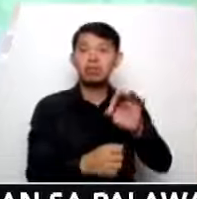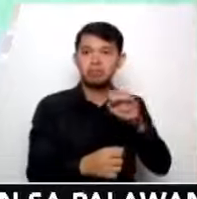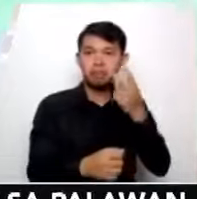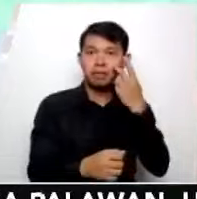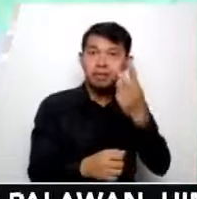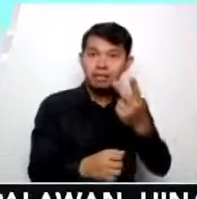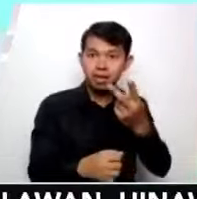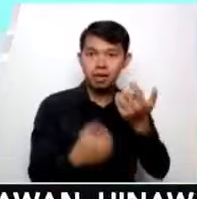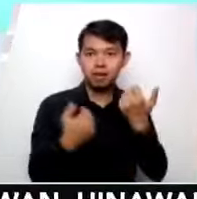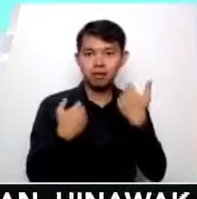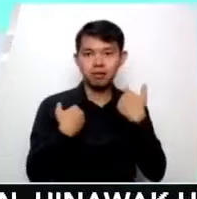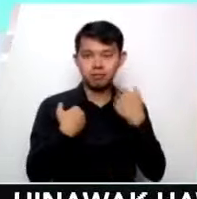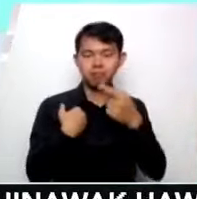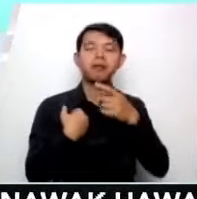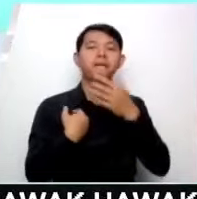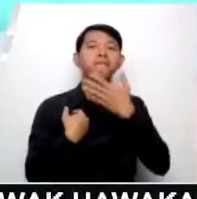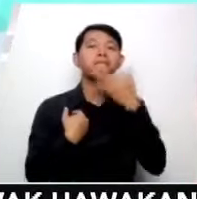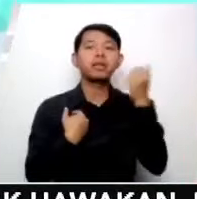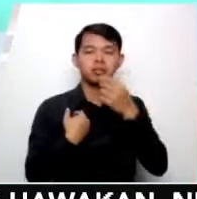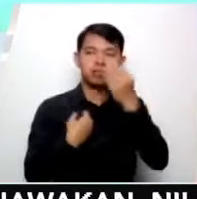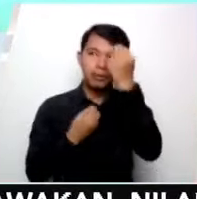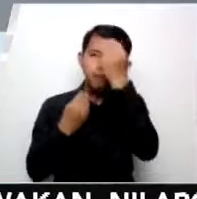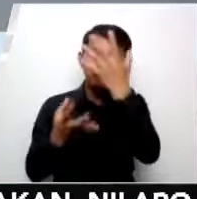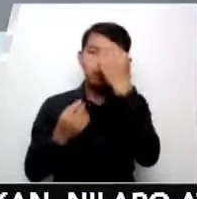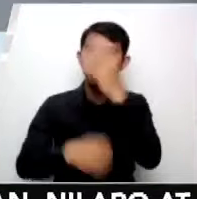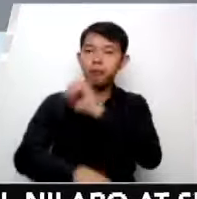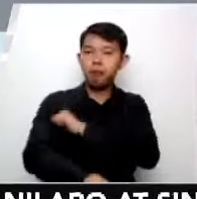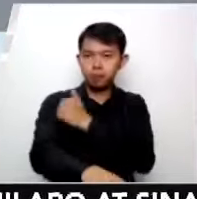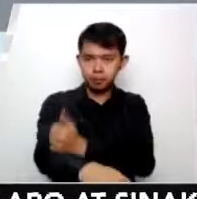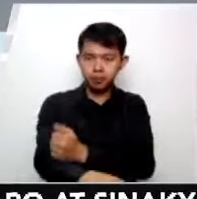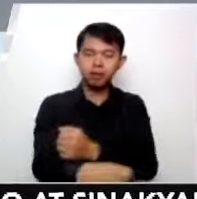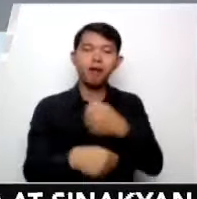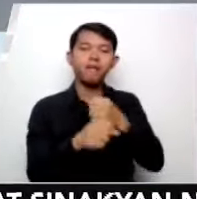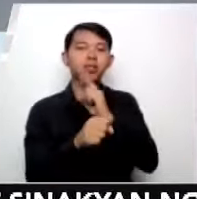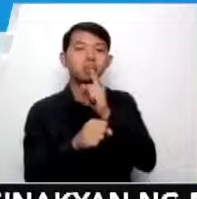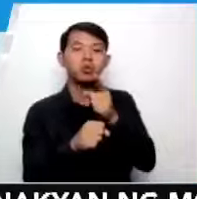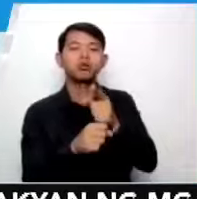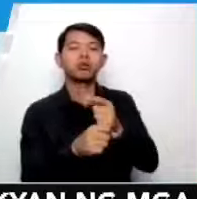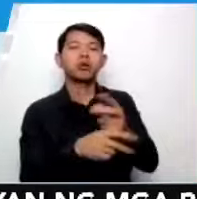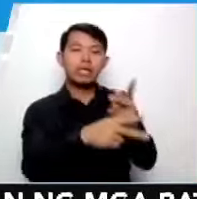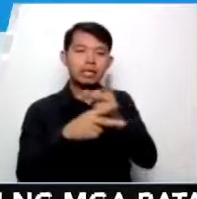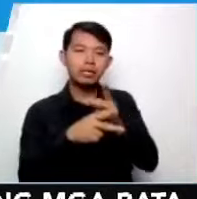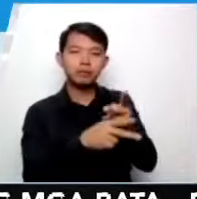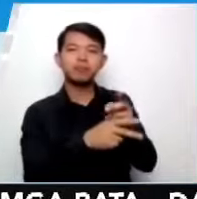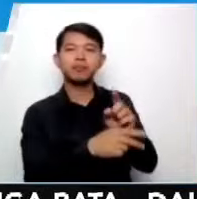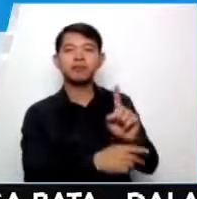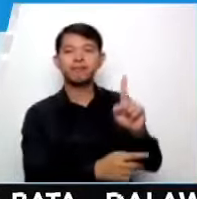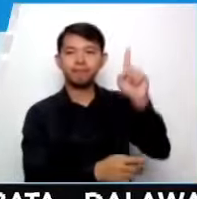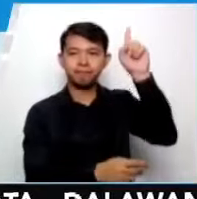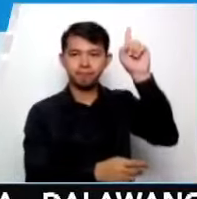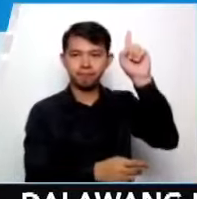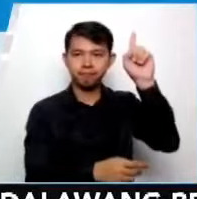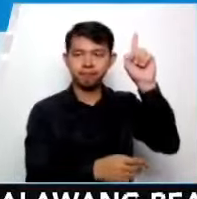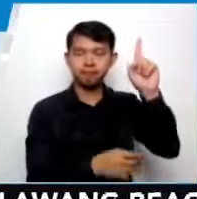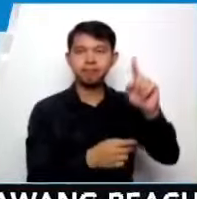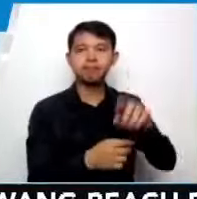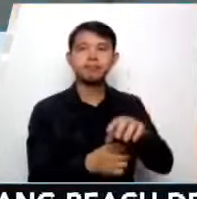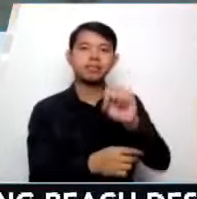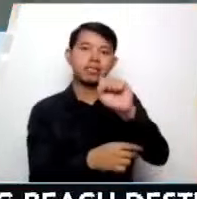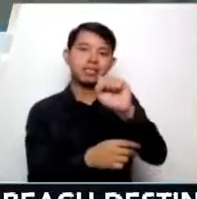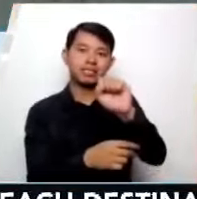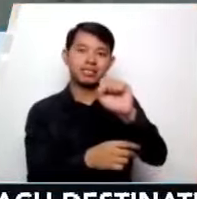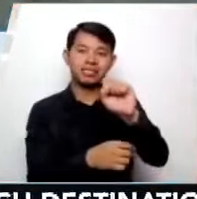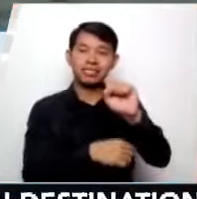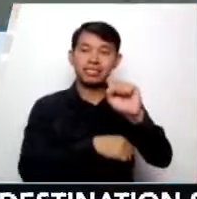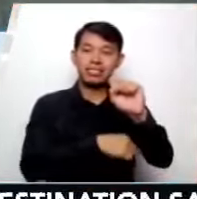na tumawag ng mga autoridad na magtitiyak na maayos ang kalagayan ng dugong. Ang mga dugong o sikaw ay